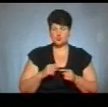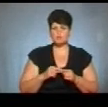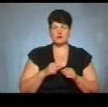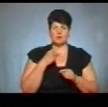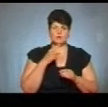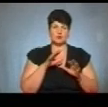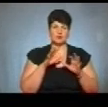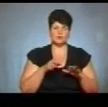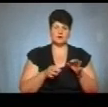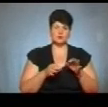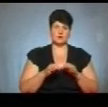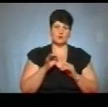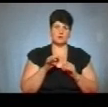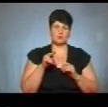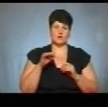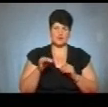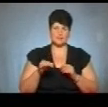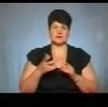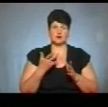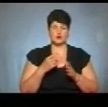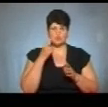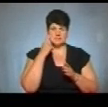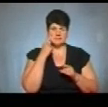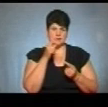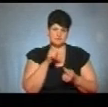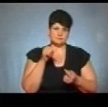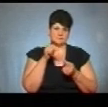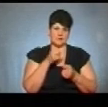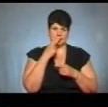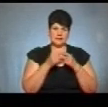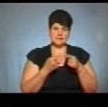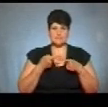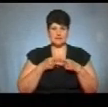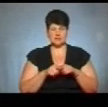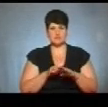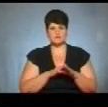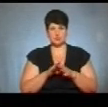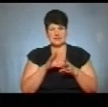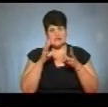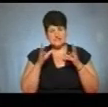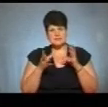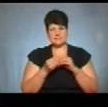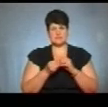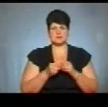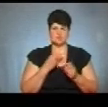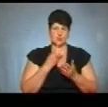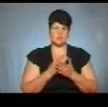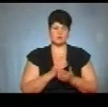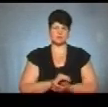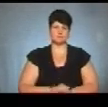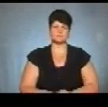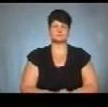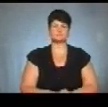журі Ольги Похиляк, критерії оцінювання – відповідність традиціям, техніка виконання і цілісність образу.